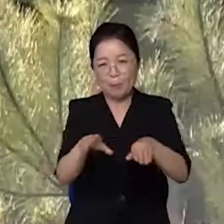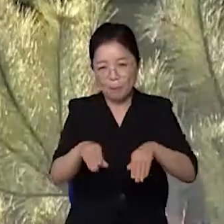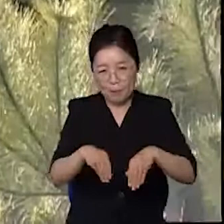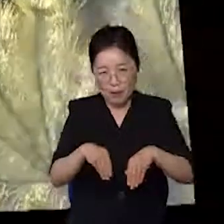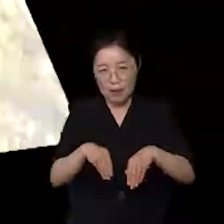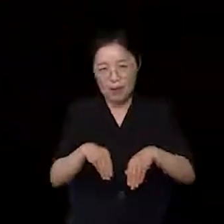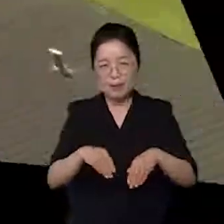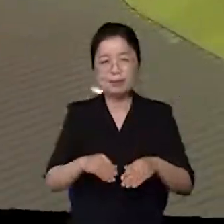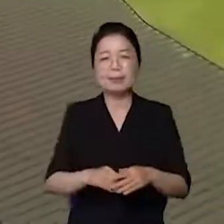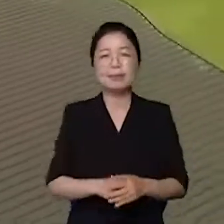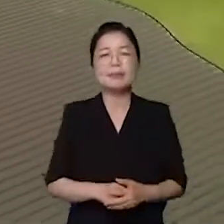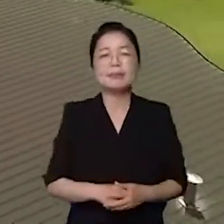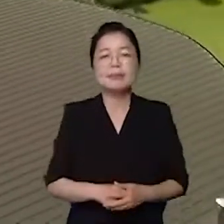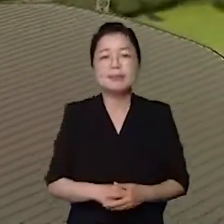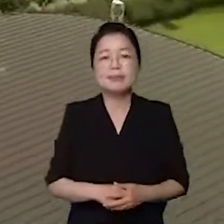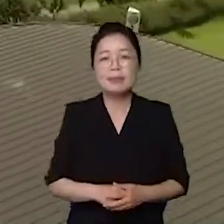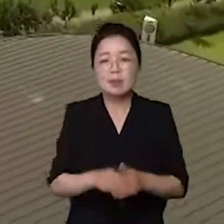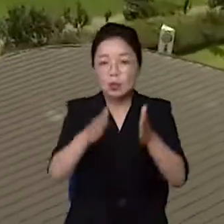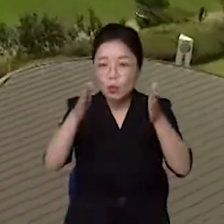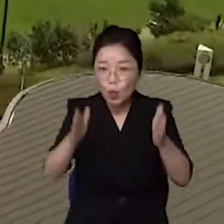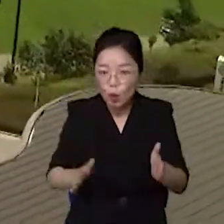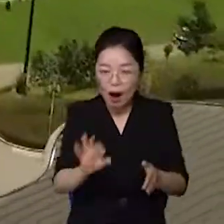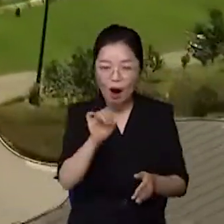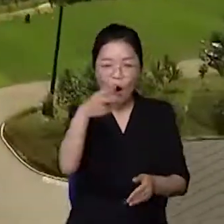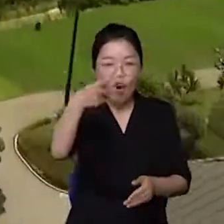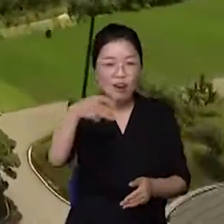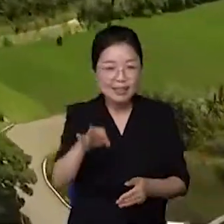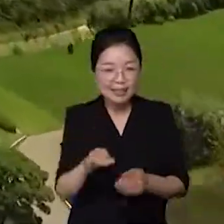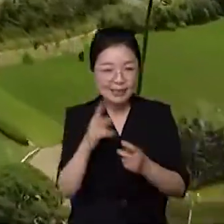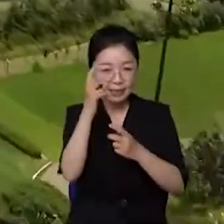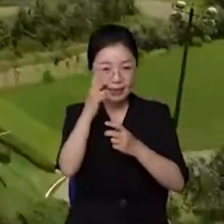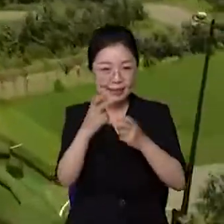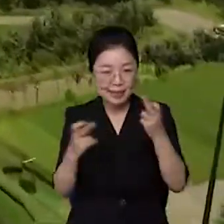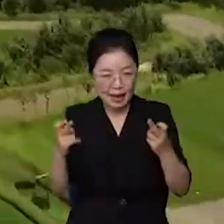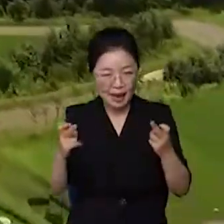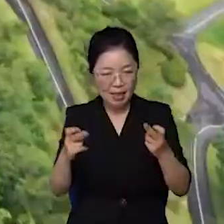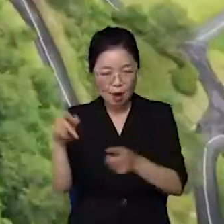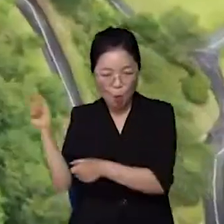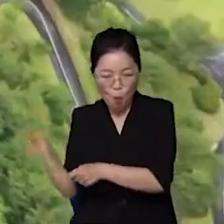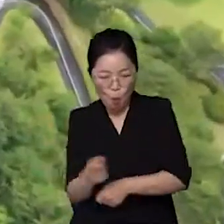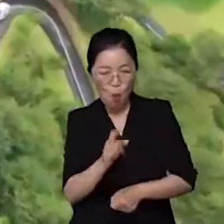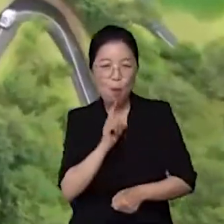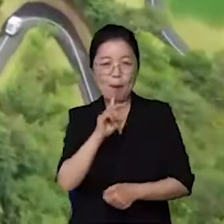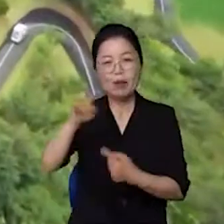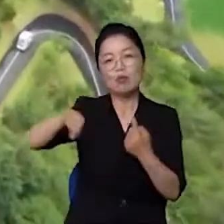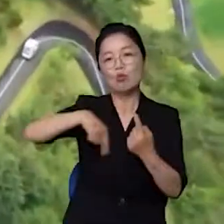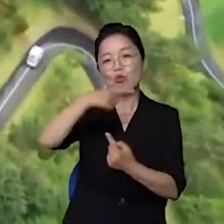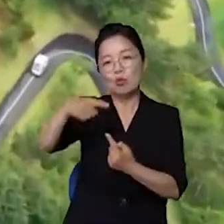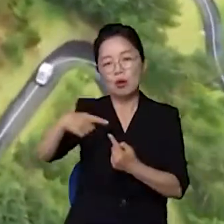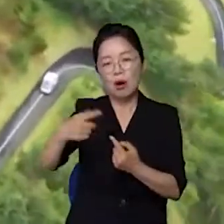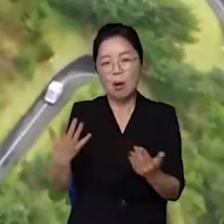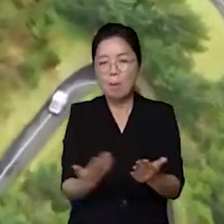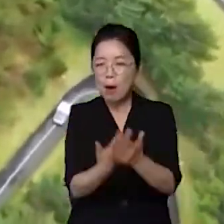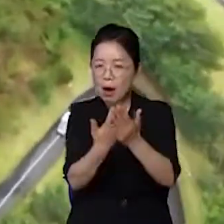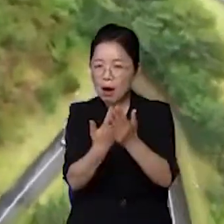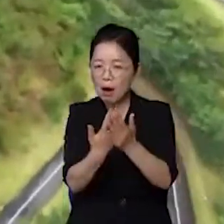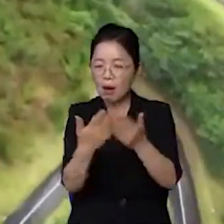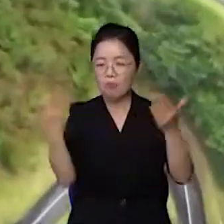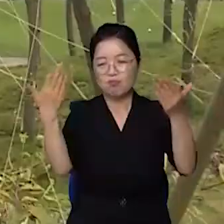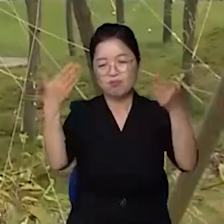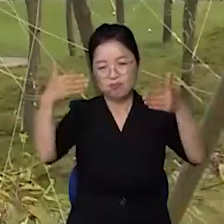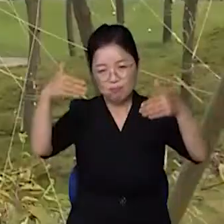뺐습니다. 그 사이 어등산 관광단지엔 골프장만 들어섰을 뿐 개발 계획은 오히려